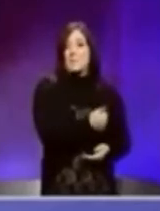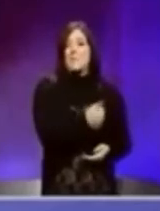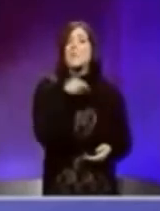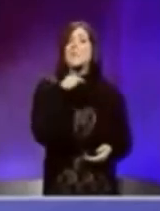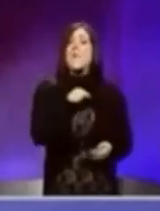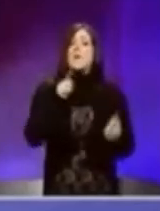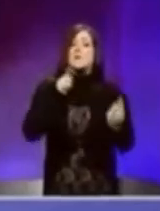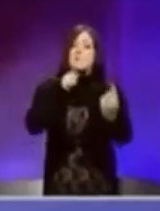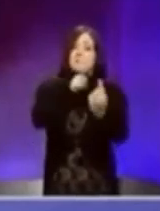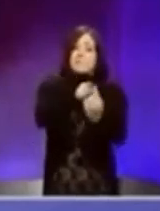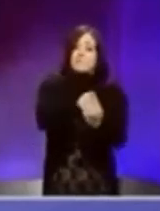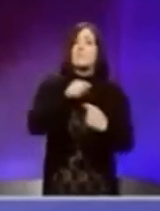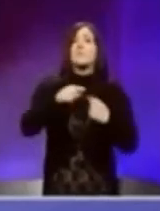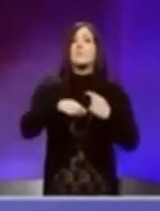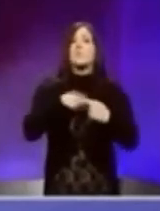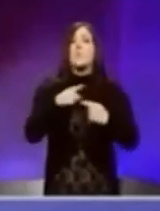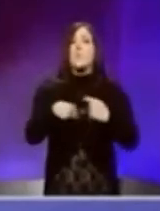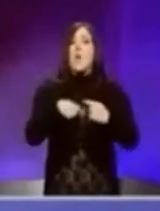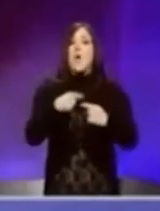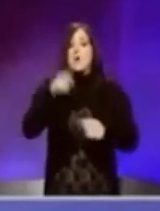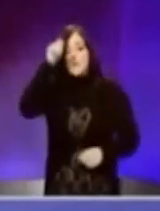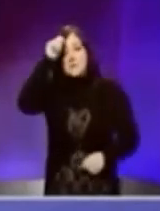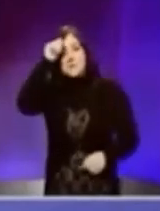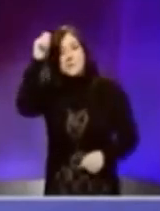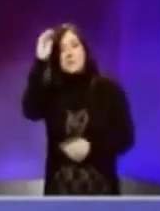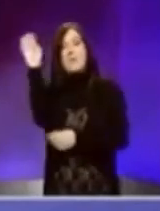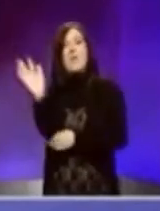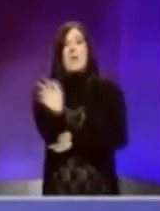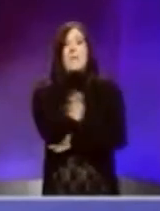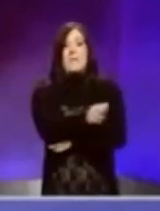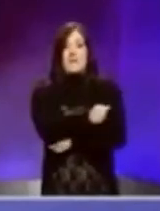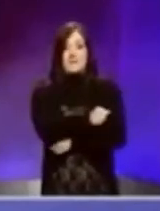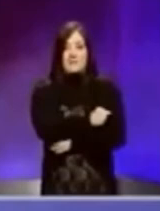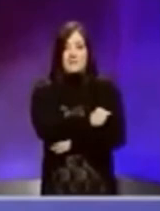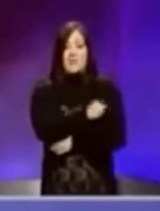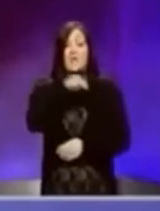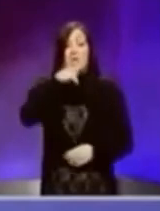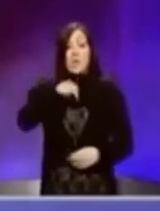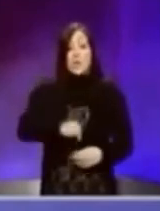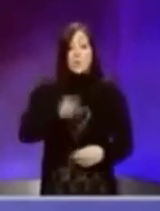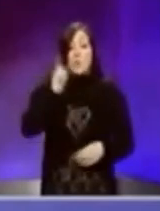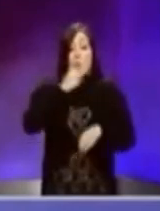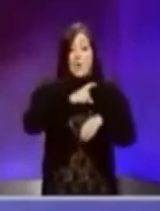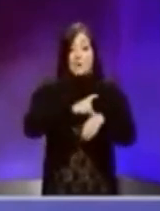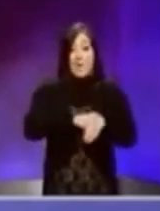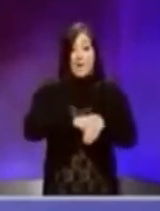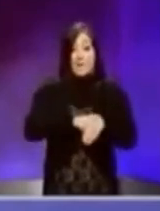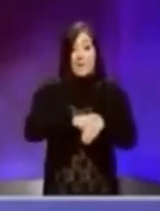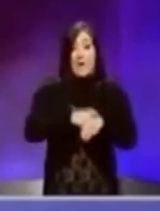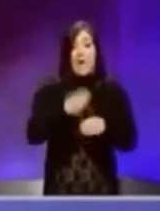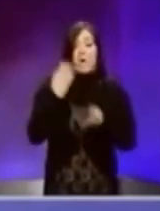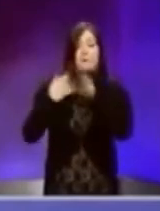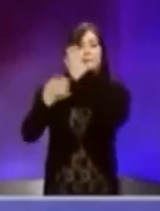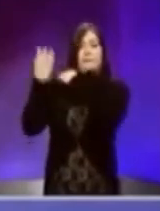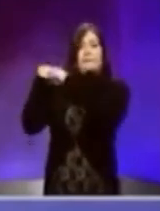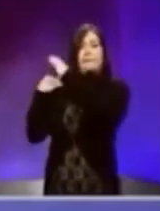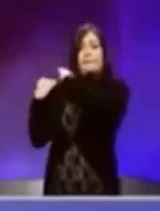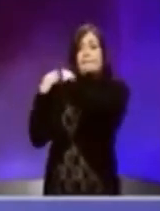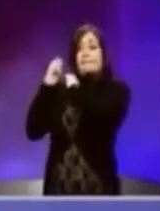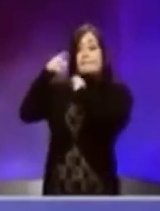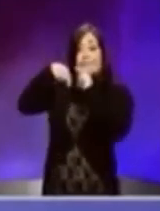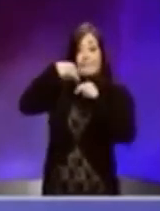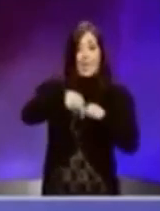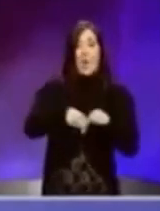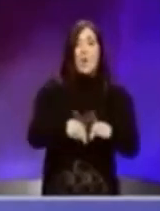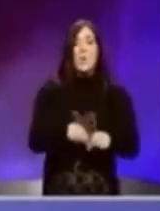ambjentali f'dan il-każ, u li llum il-ġurnata għall-ewwel darba f'ħafna snin l-ibħra ta' madwar Malta huma